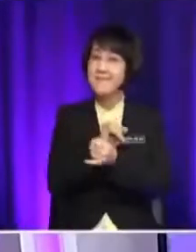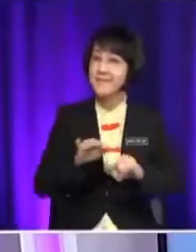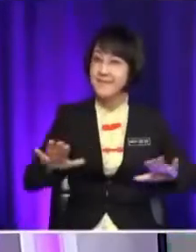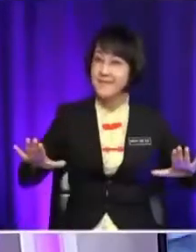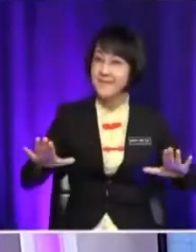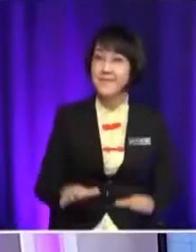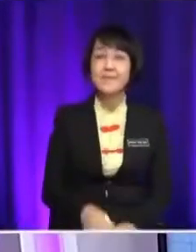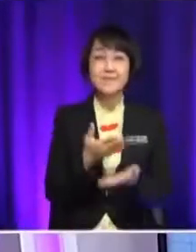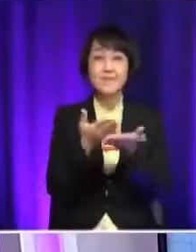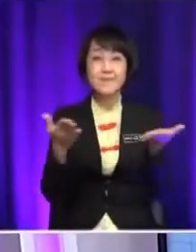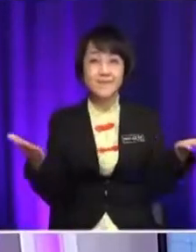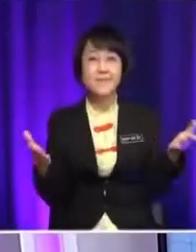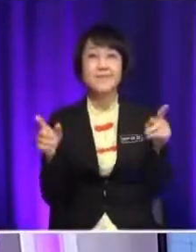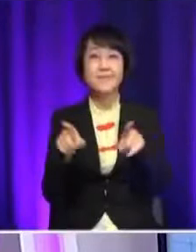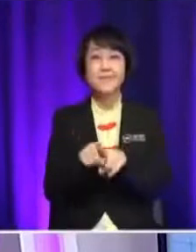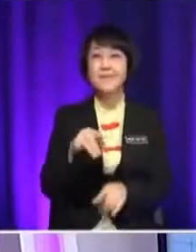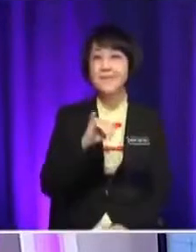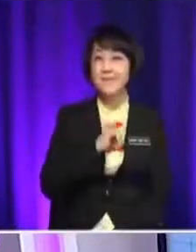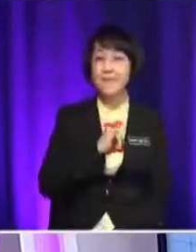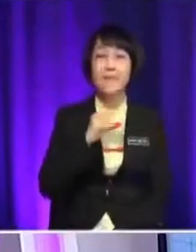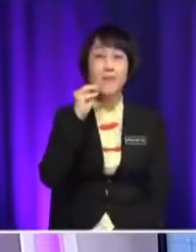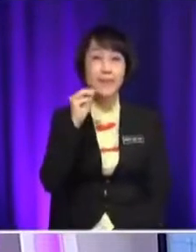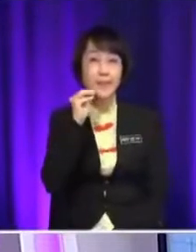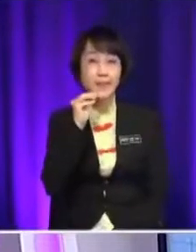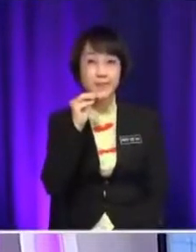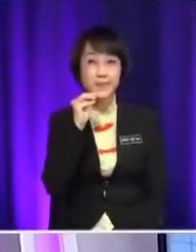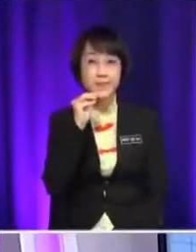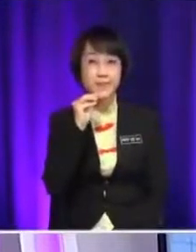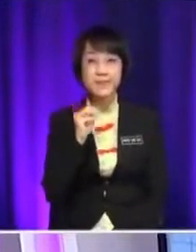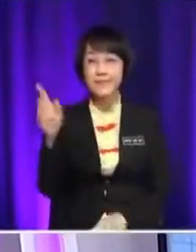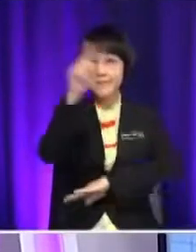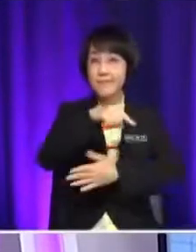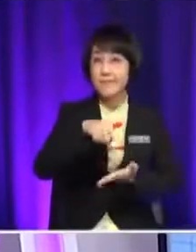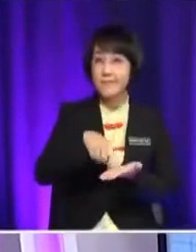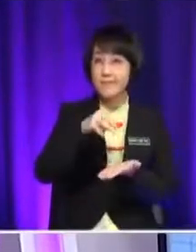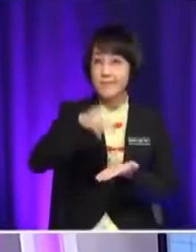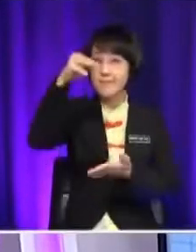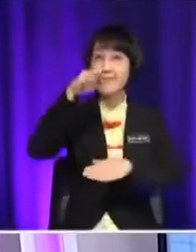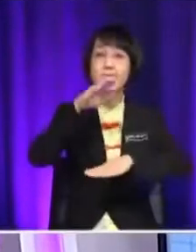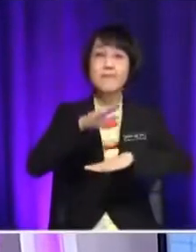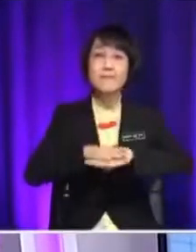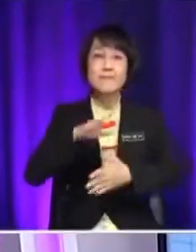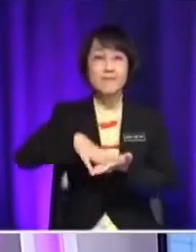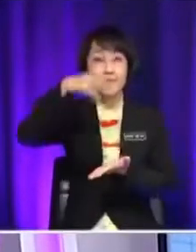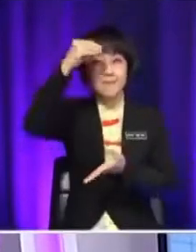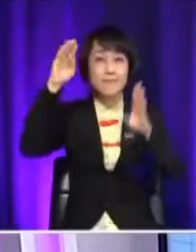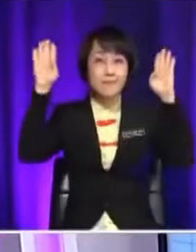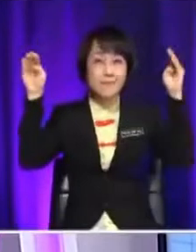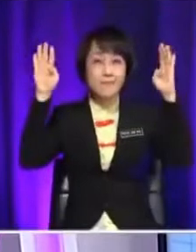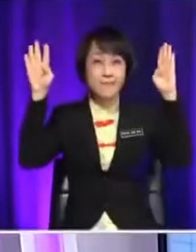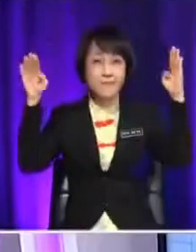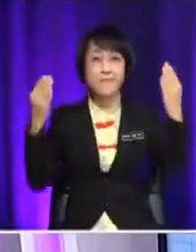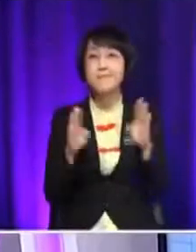Sejahtera, anda bertemankan saya Syamira Nazir dan hari ini di dalam Menengah Atas kita akan belajar mata pelajaran